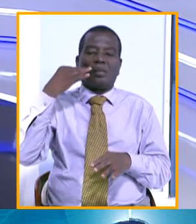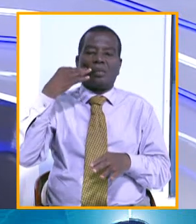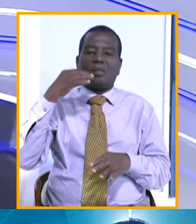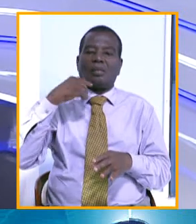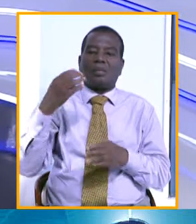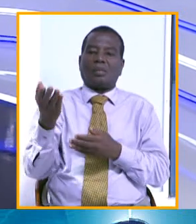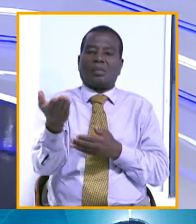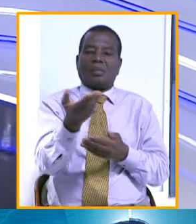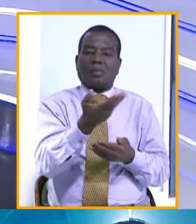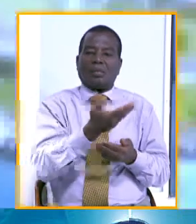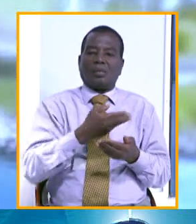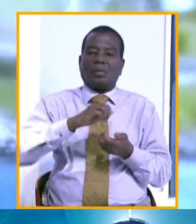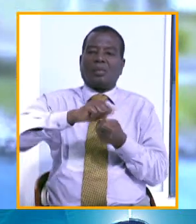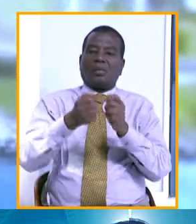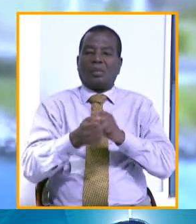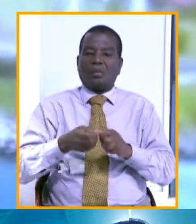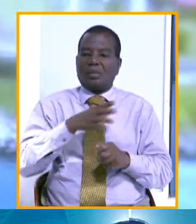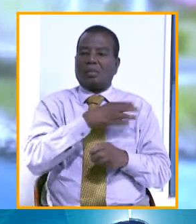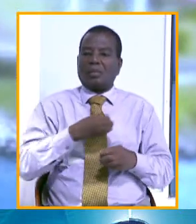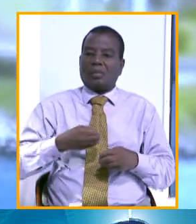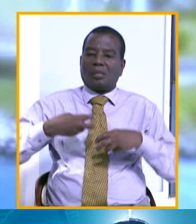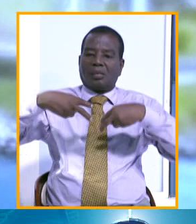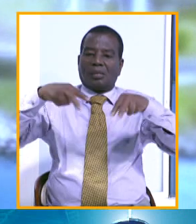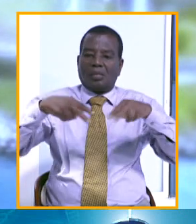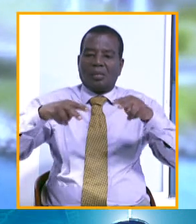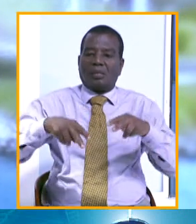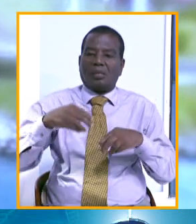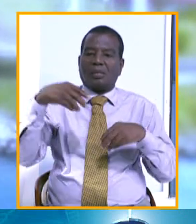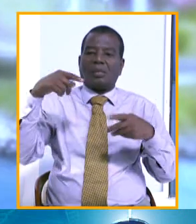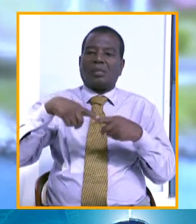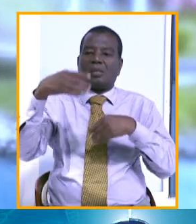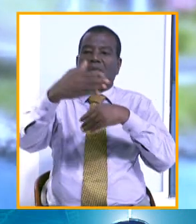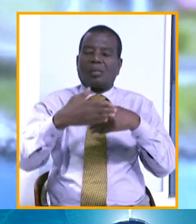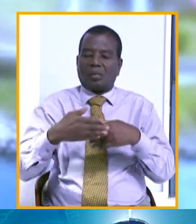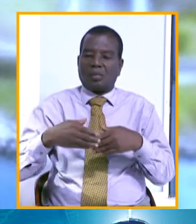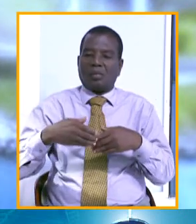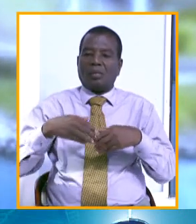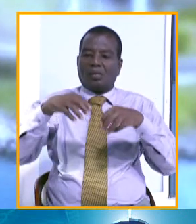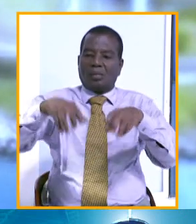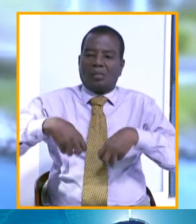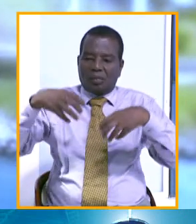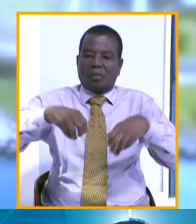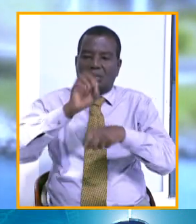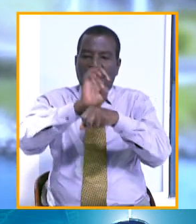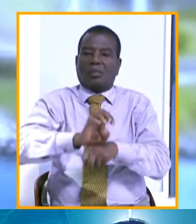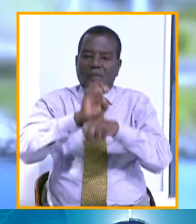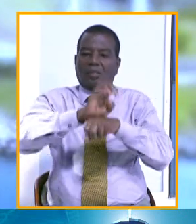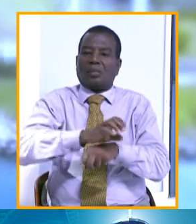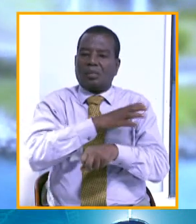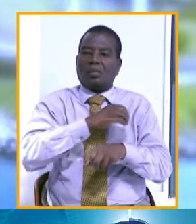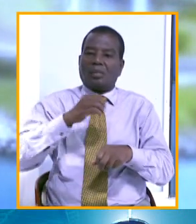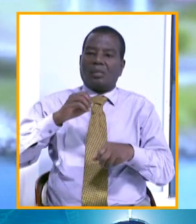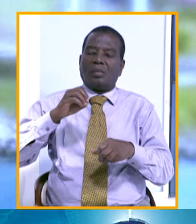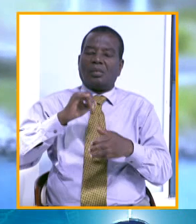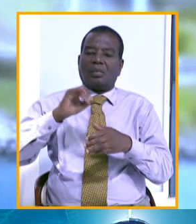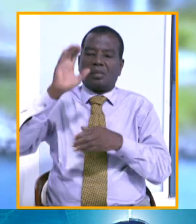transformés et mis sur le marché. Ainsi donc, à côté des cultures traditionnelles comme le café et le cacao, des arbres